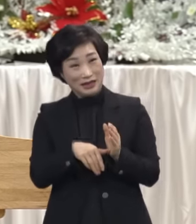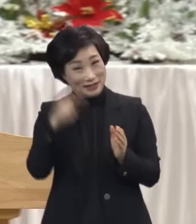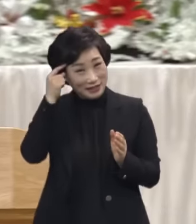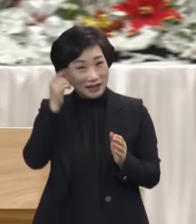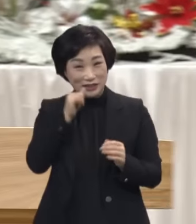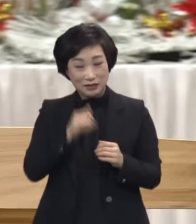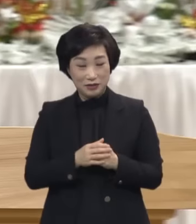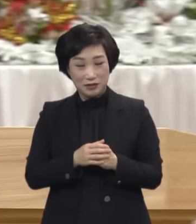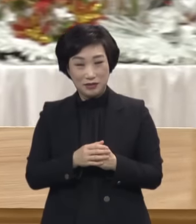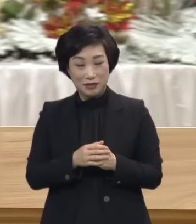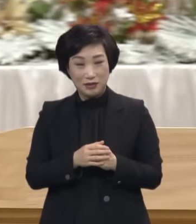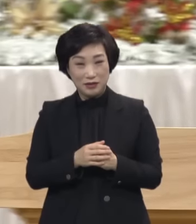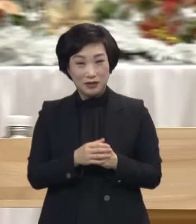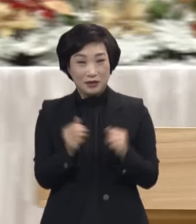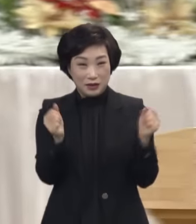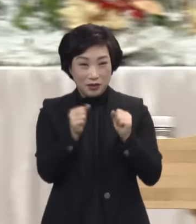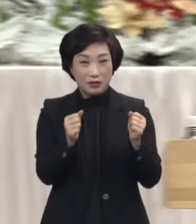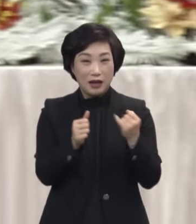갔더니